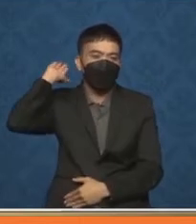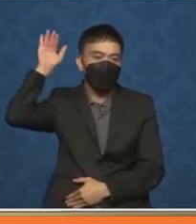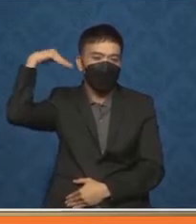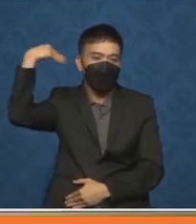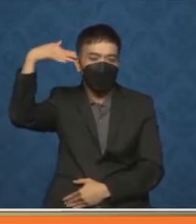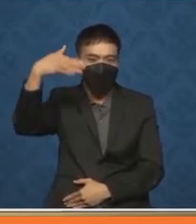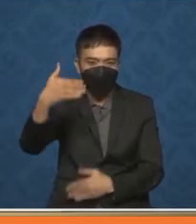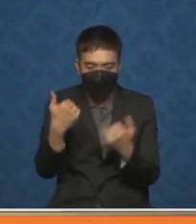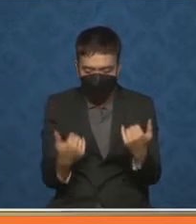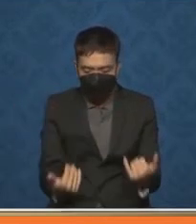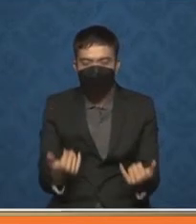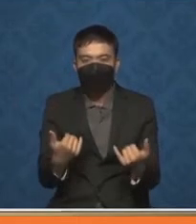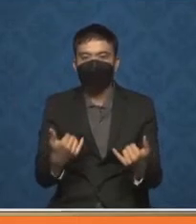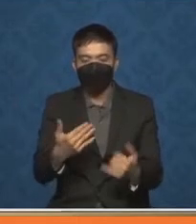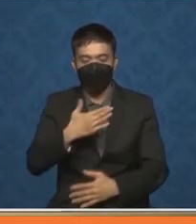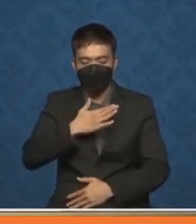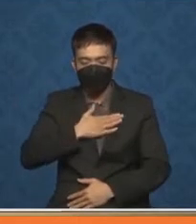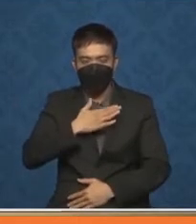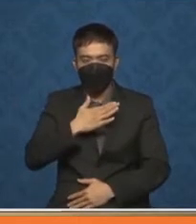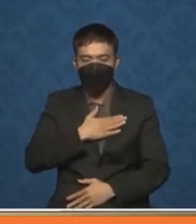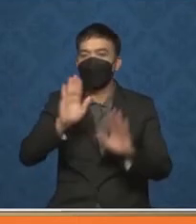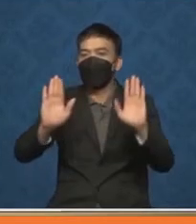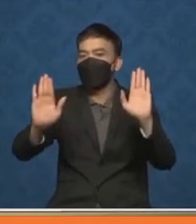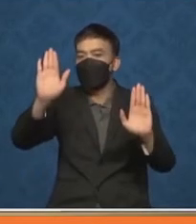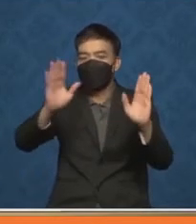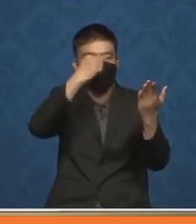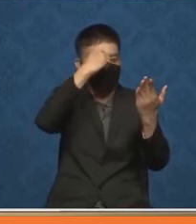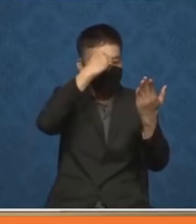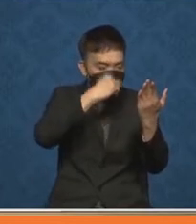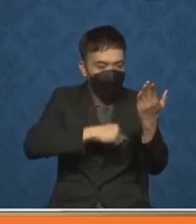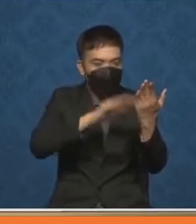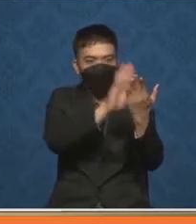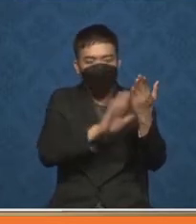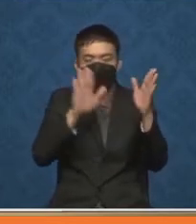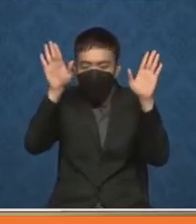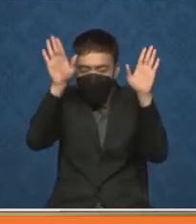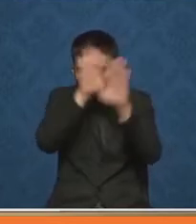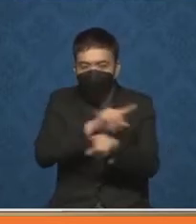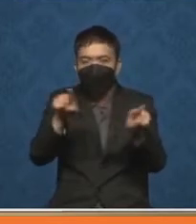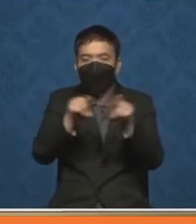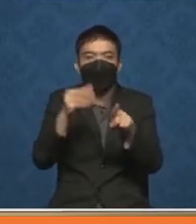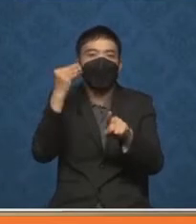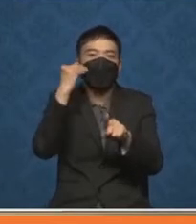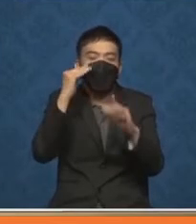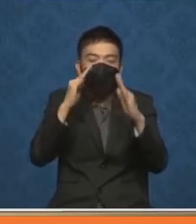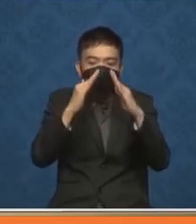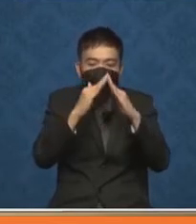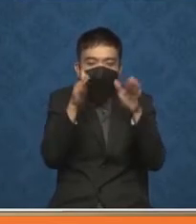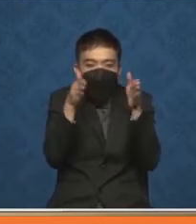จากรุ่นสู่รุ่นผมอยากจะเปรียบเทียบประเทศไทยให้เหมือนบ้านหลังเล็กๆหลังหนึ่